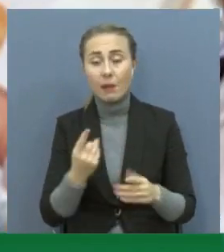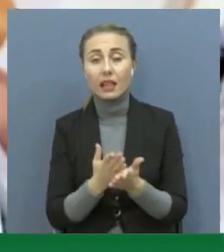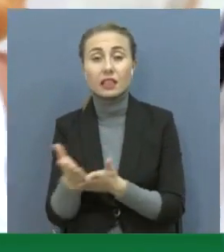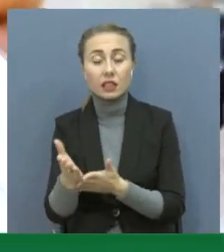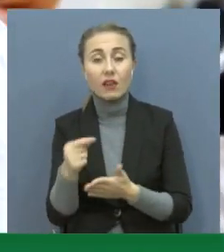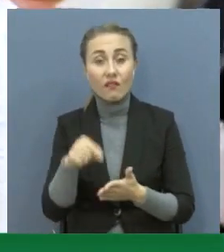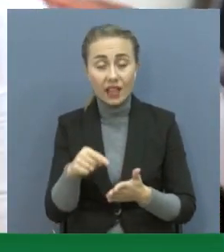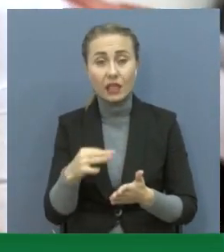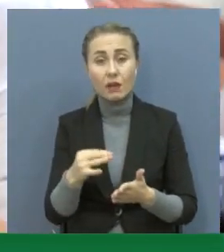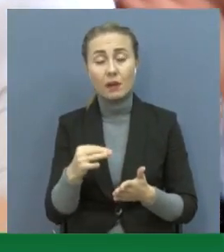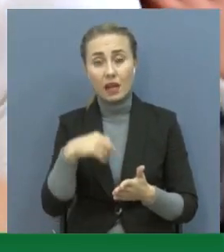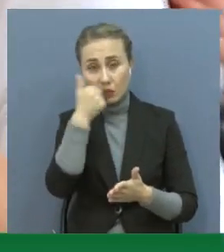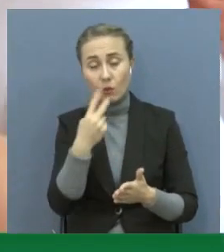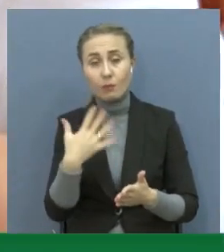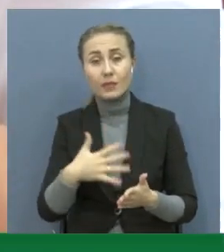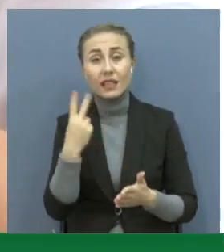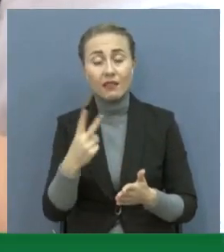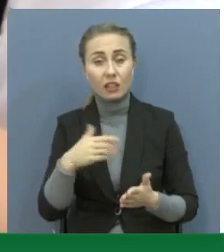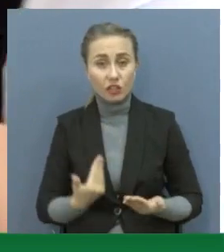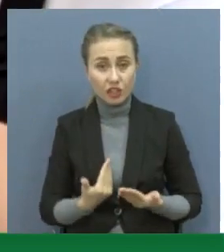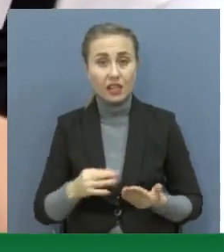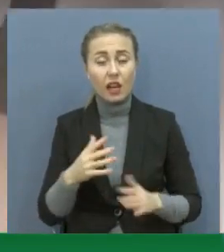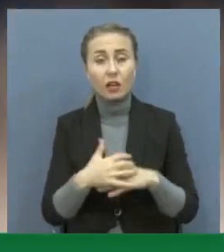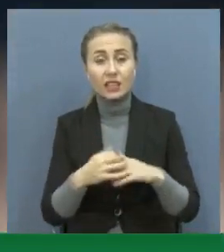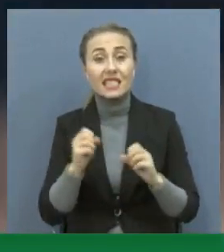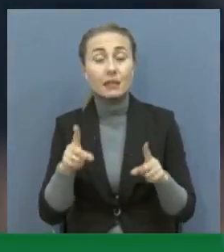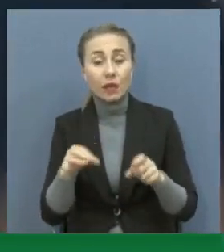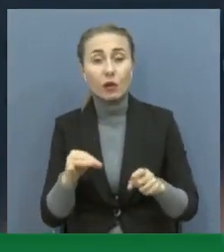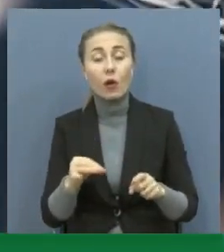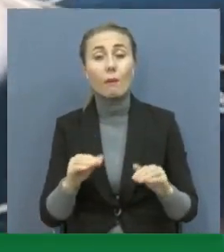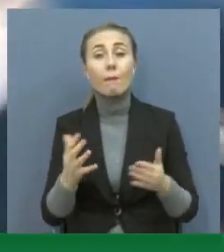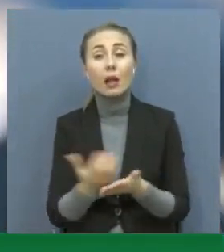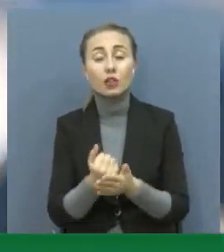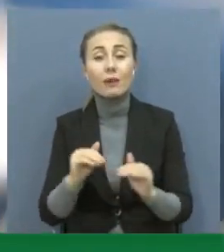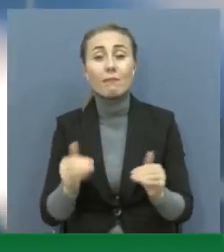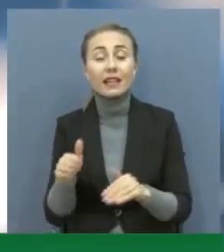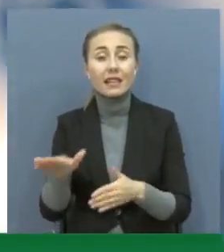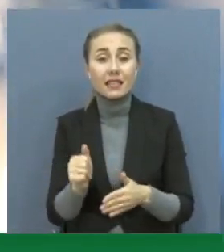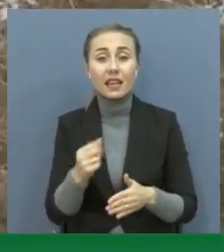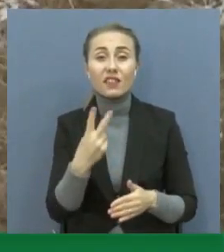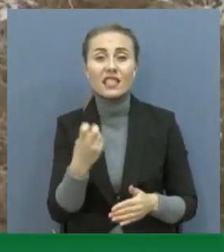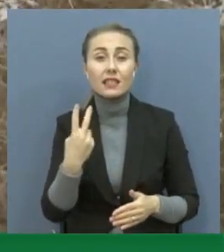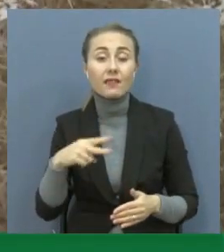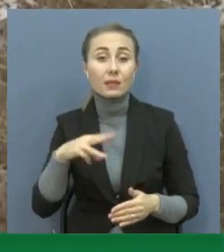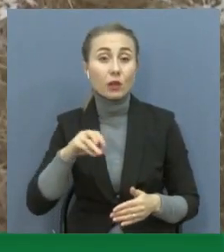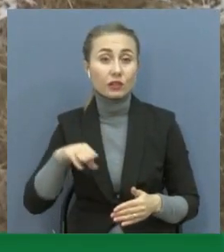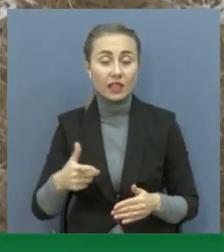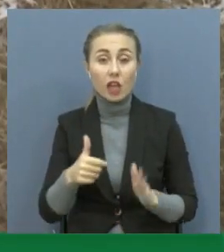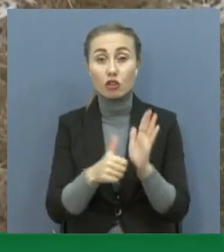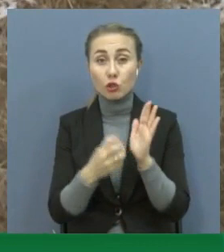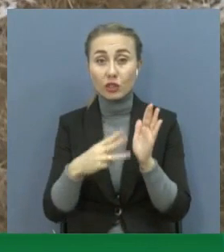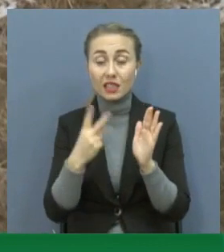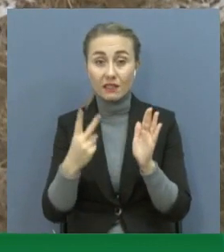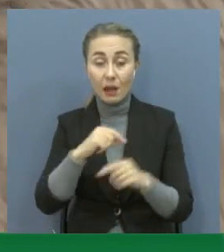году 52 жителя Кокшетау и Степногорска получили микрозаймы на сумму 220 миллионов тенге.